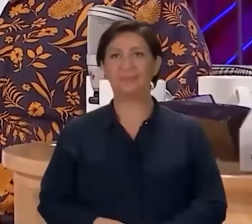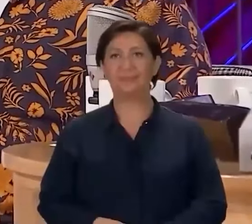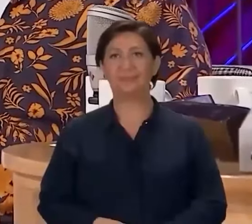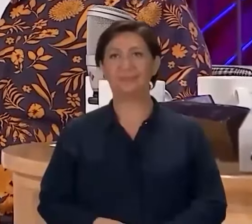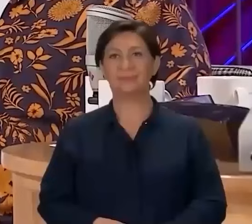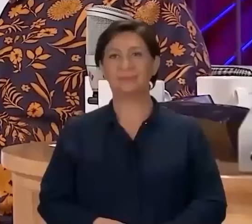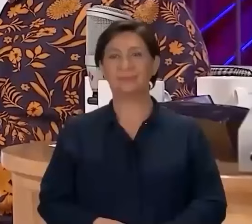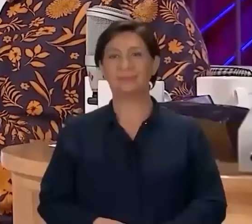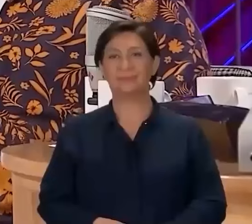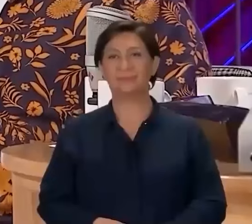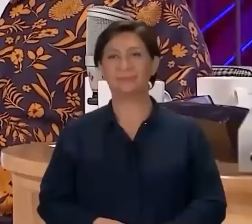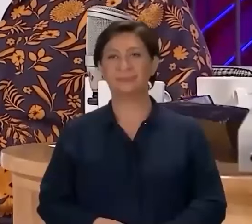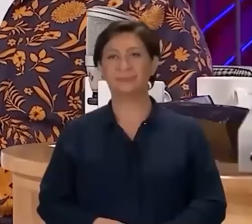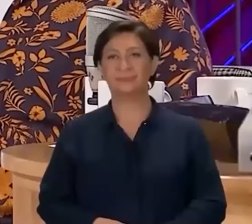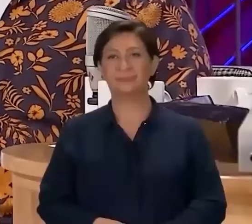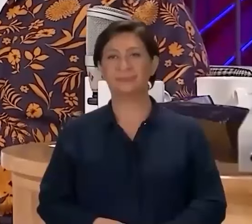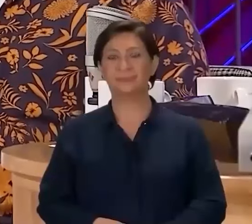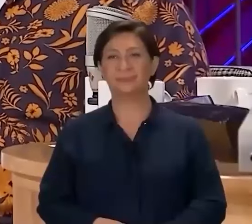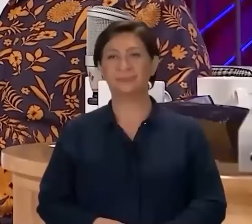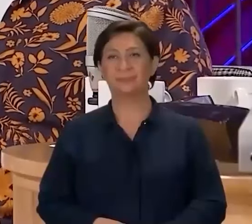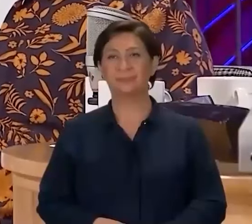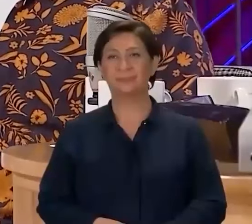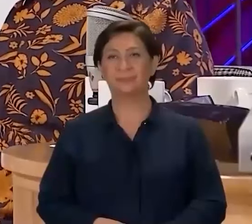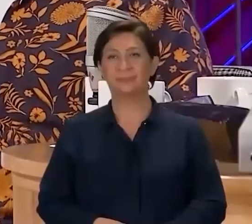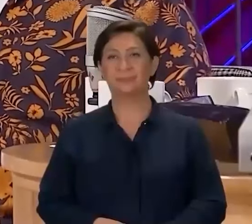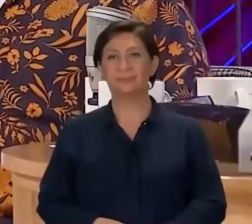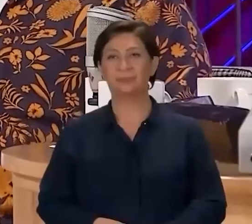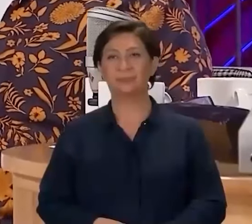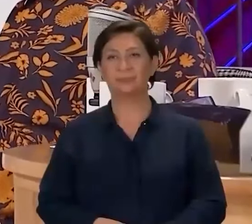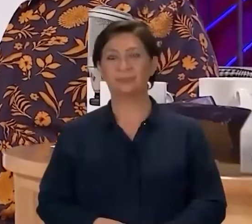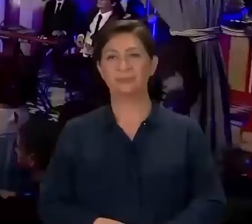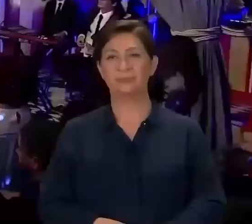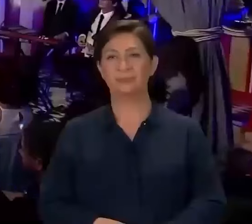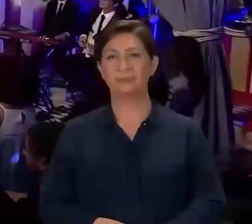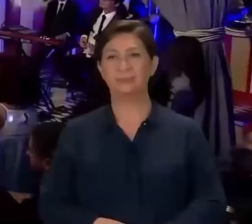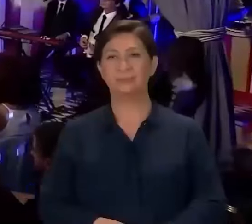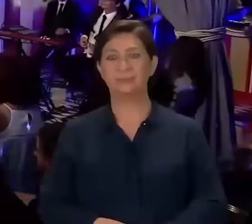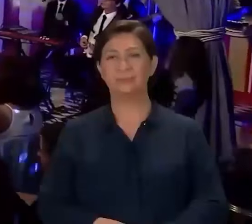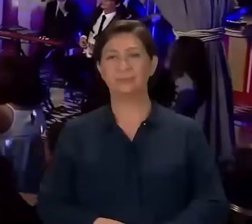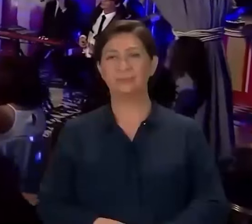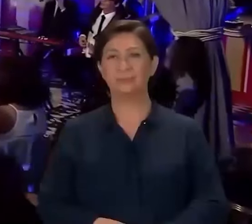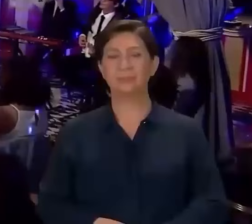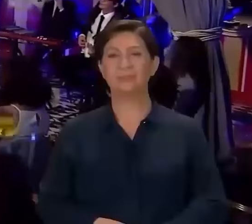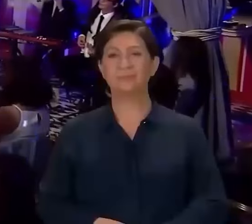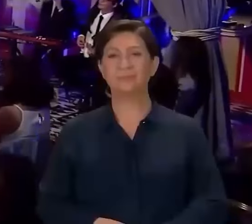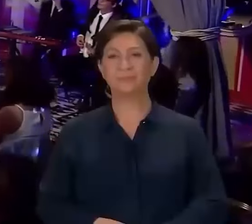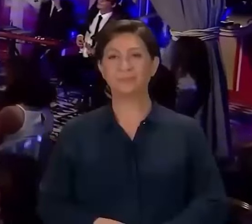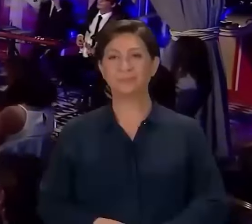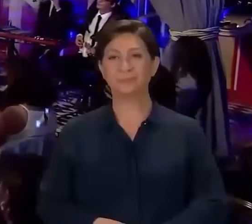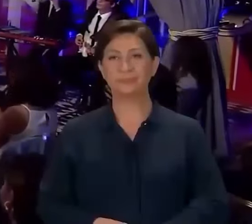died 100 times. You go back to her and I